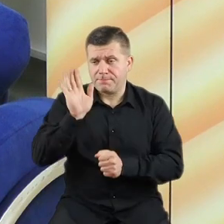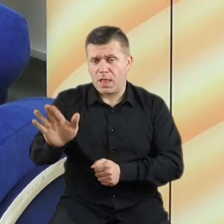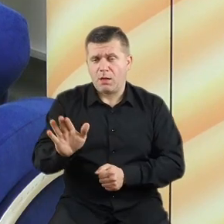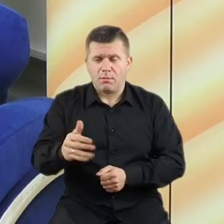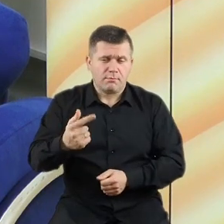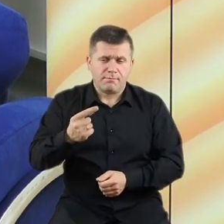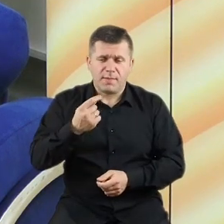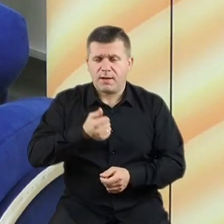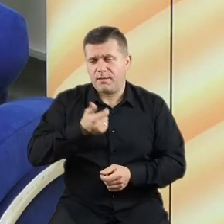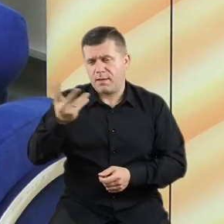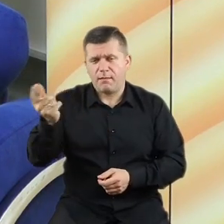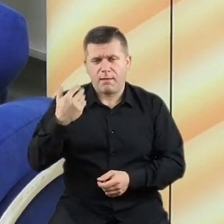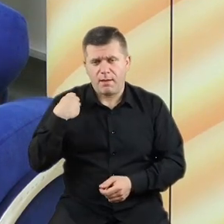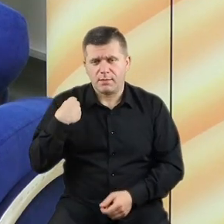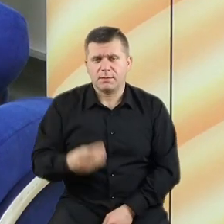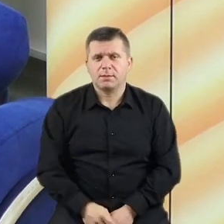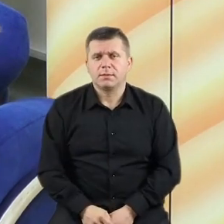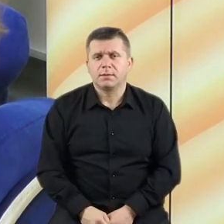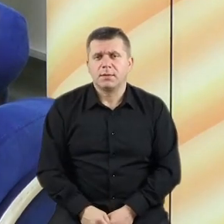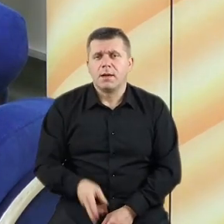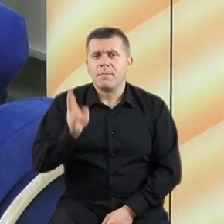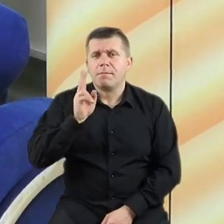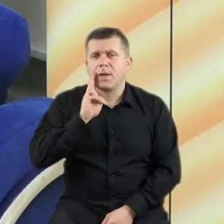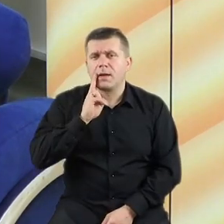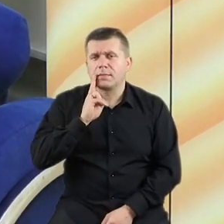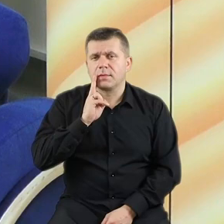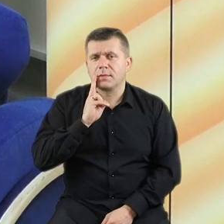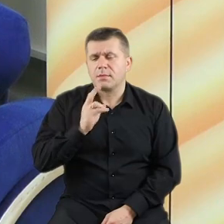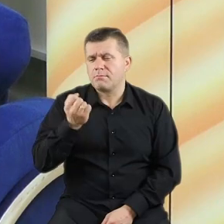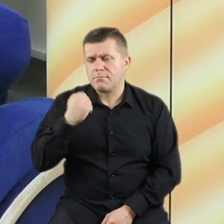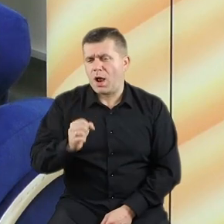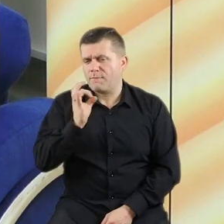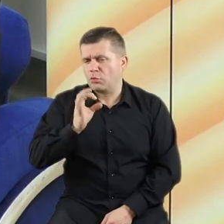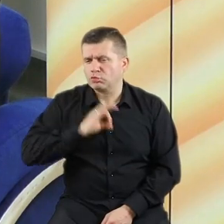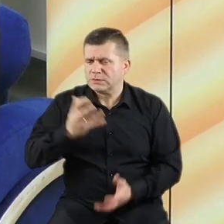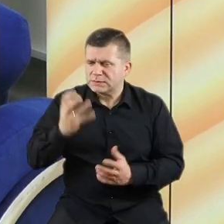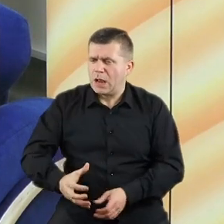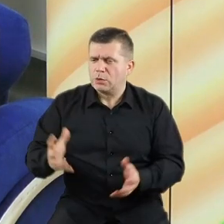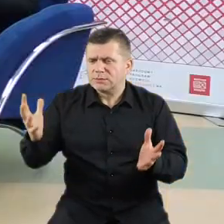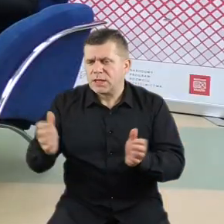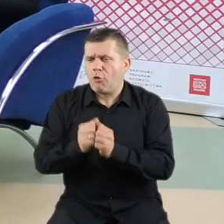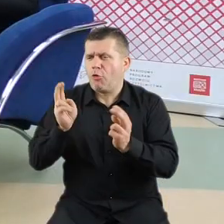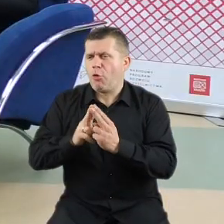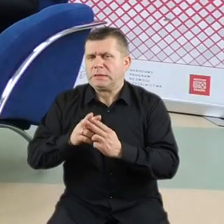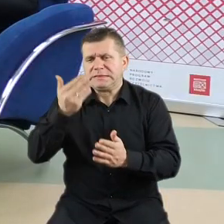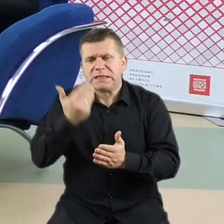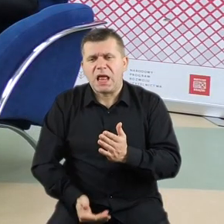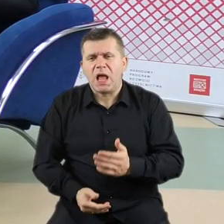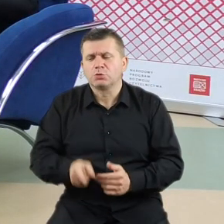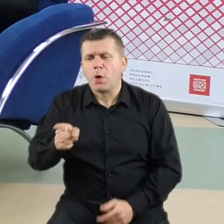była nastolatką, to. No to ta matka bardzo z tą swoją córką chciała nawiązać kontakt. Straciła